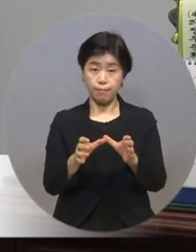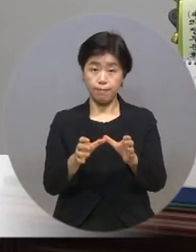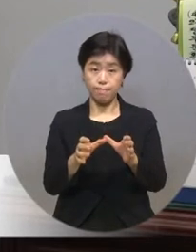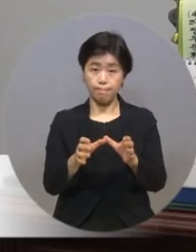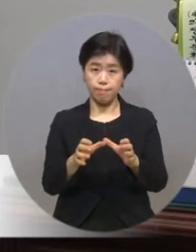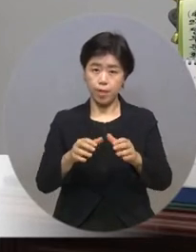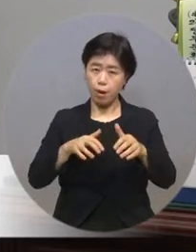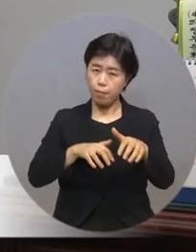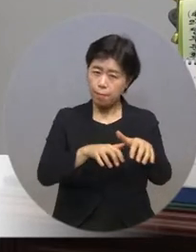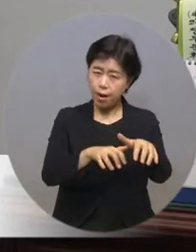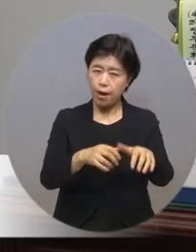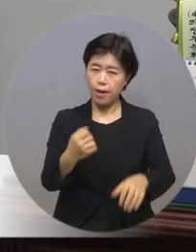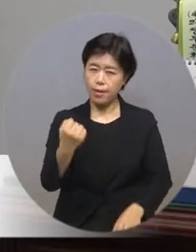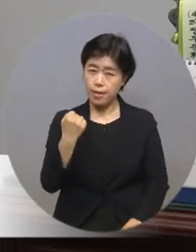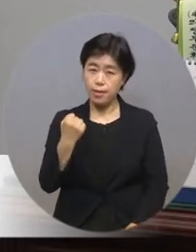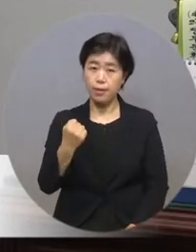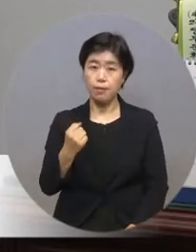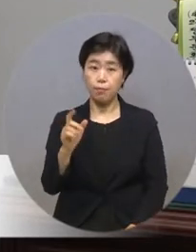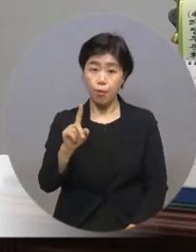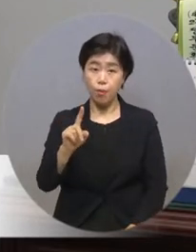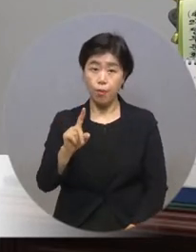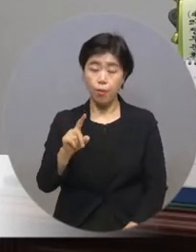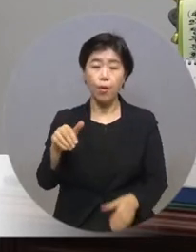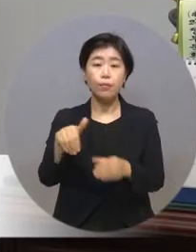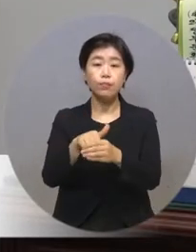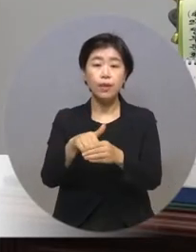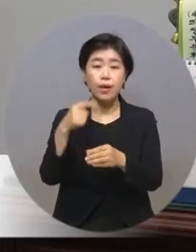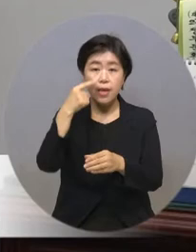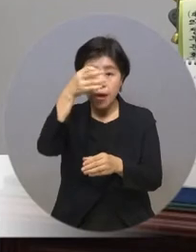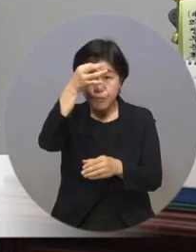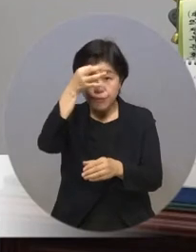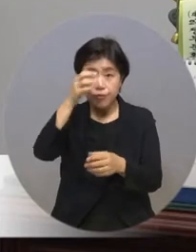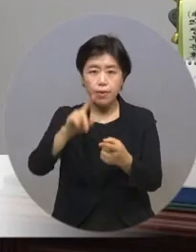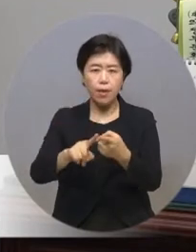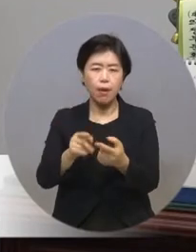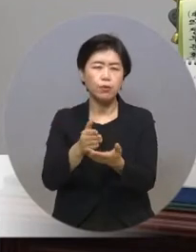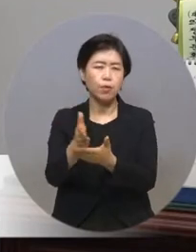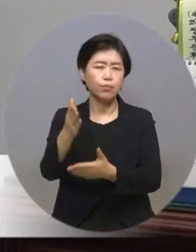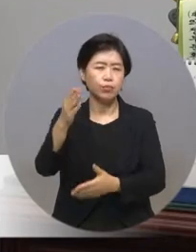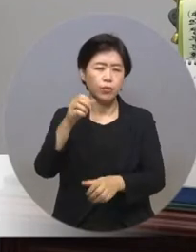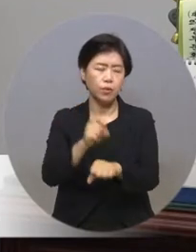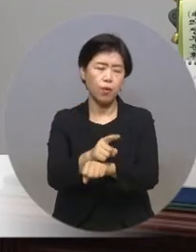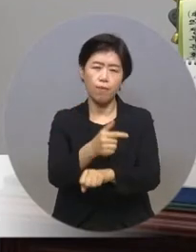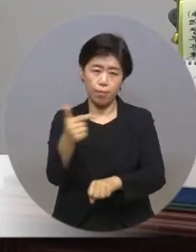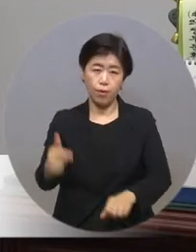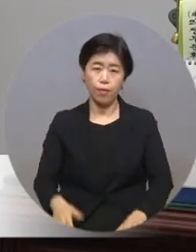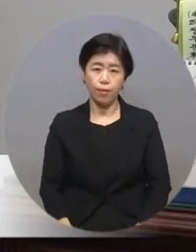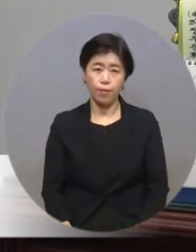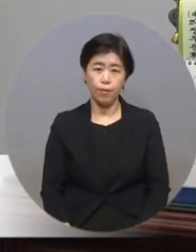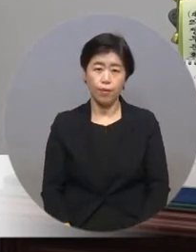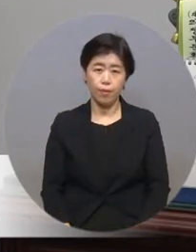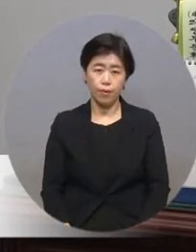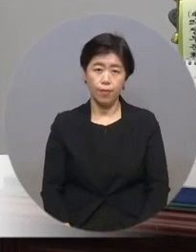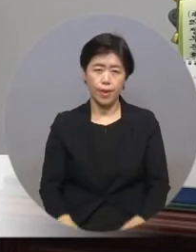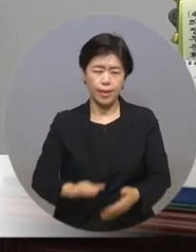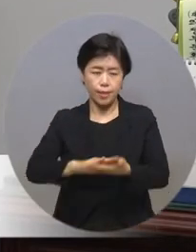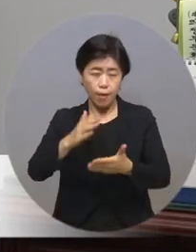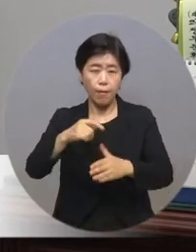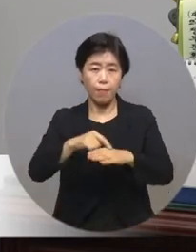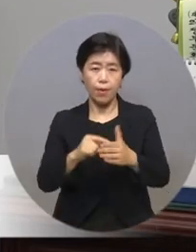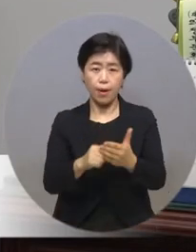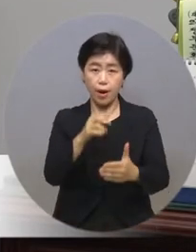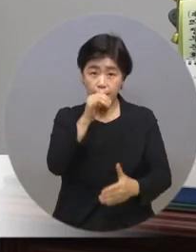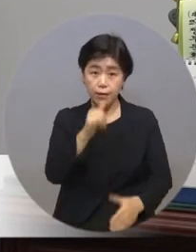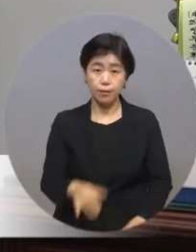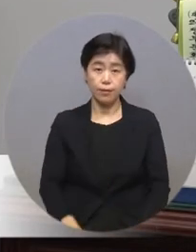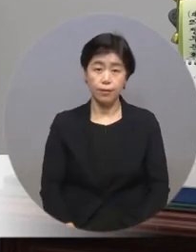단체가 가진 힘은 문화예술의 전문성인데 문화예술의 끓는 피들이 막 철철철 넘치는데